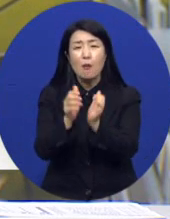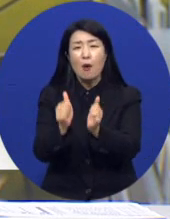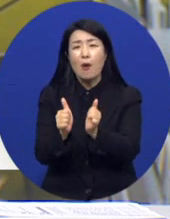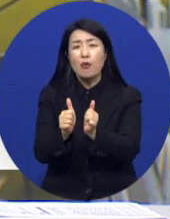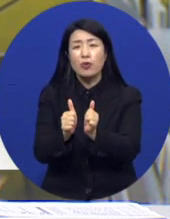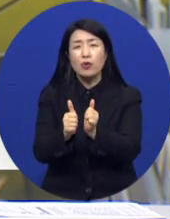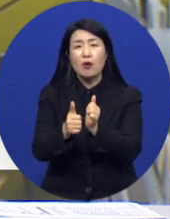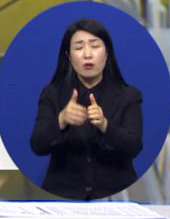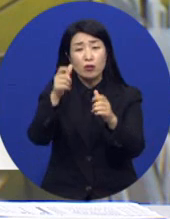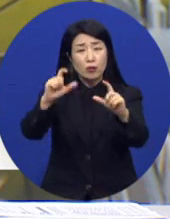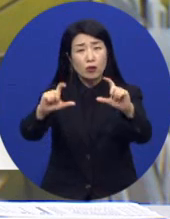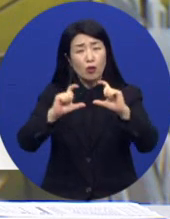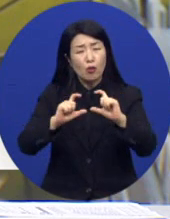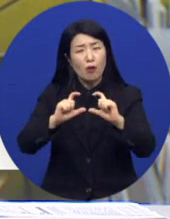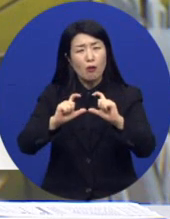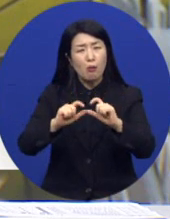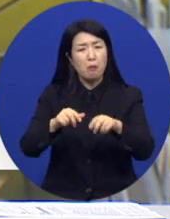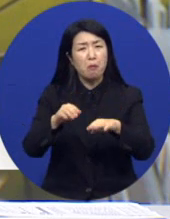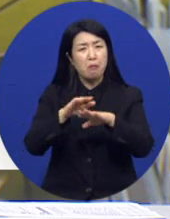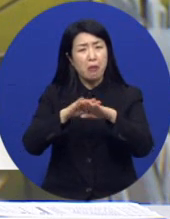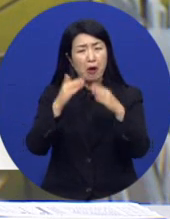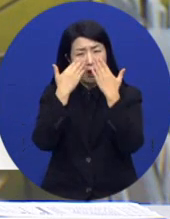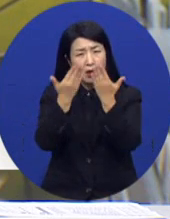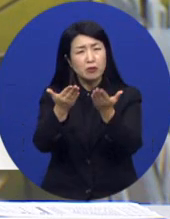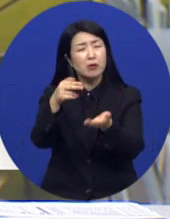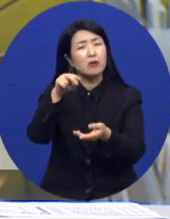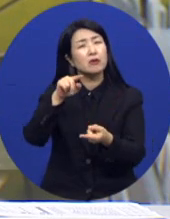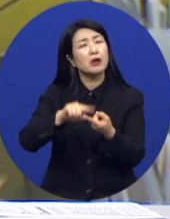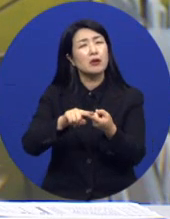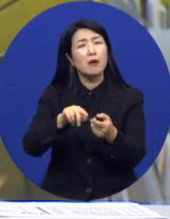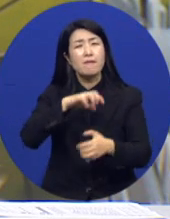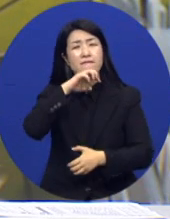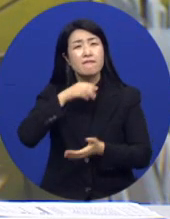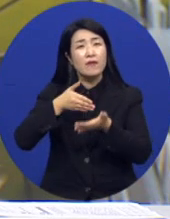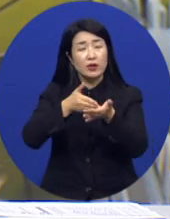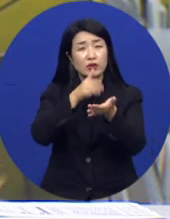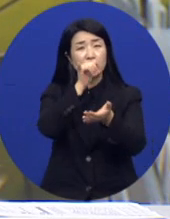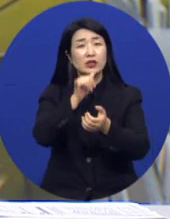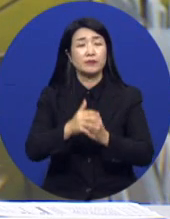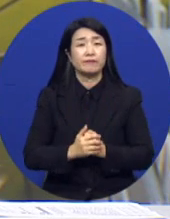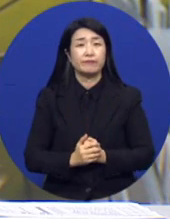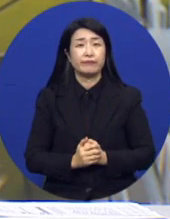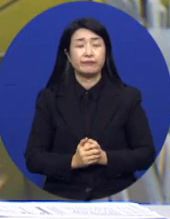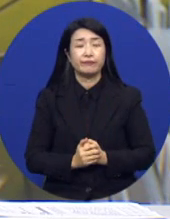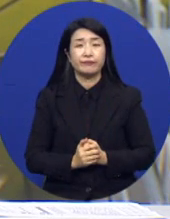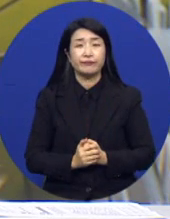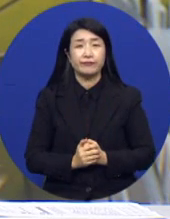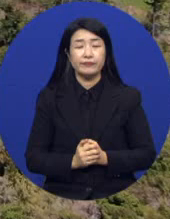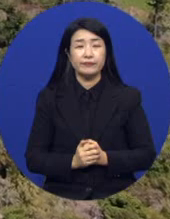하루 앞두고 면제부를 줬다며 반발하고 있습니다 박주현 기자가 보도합니다